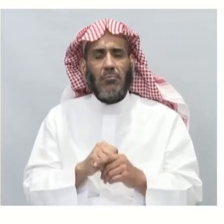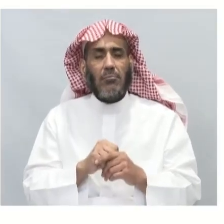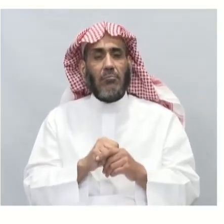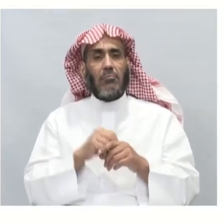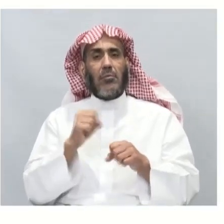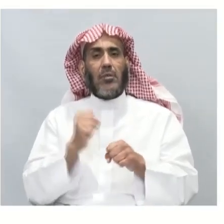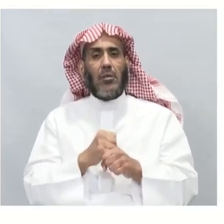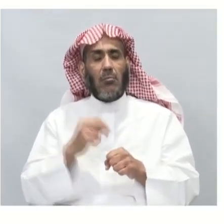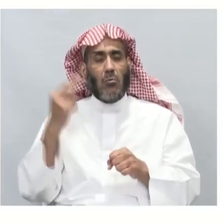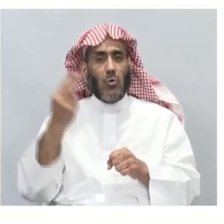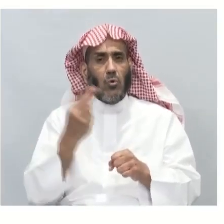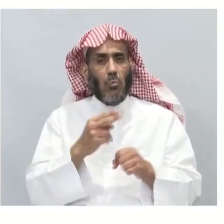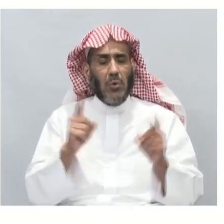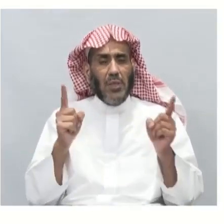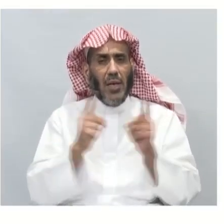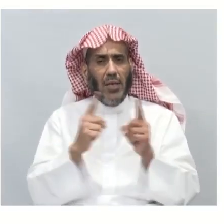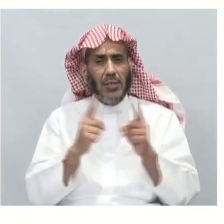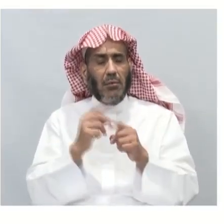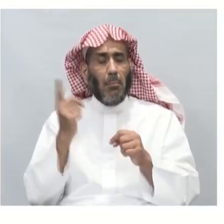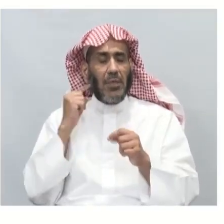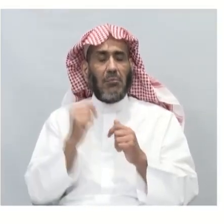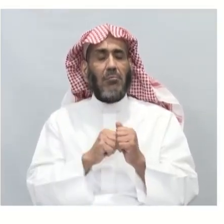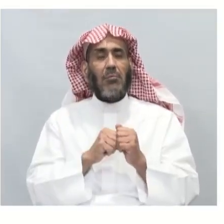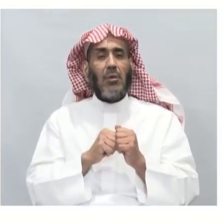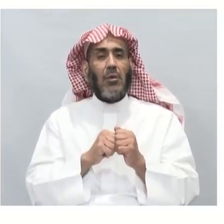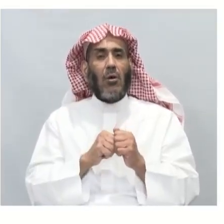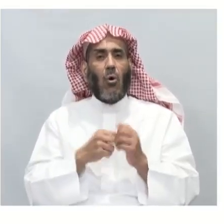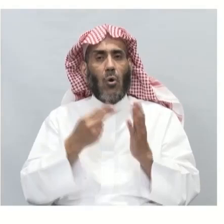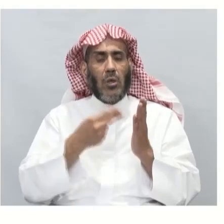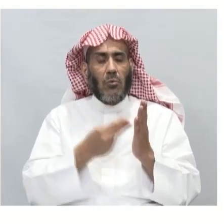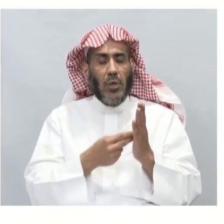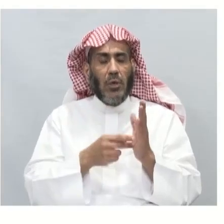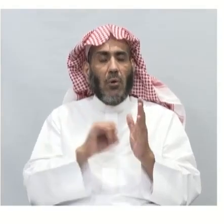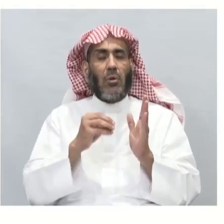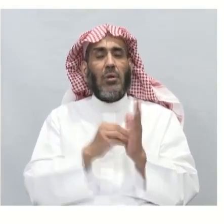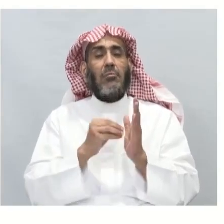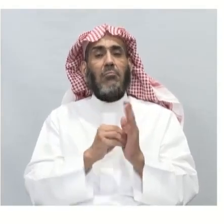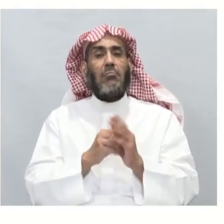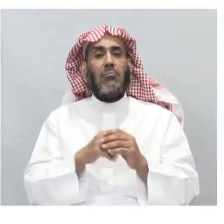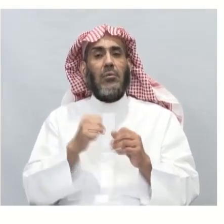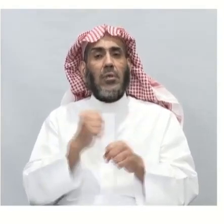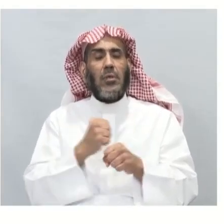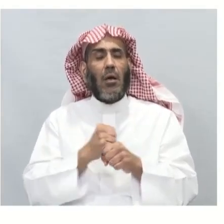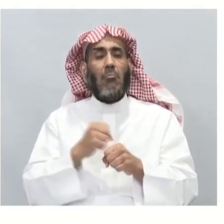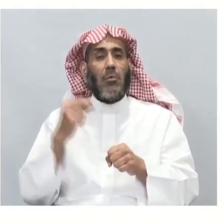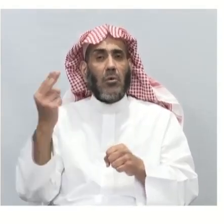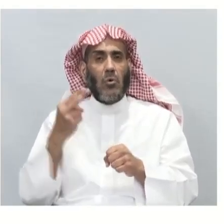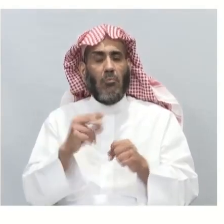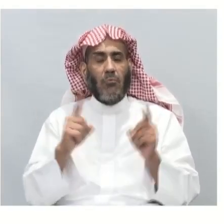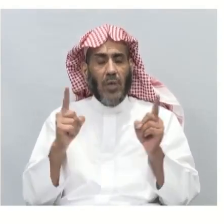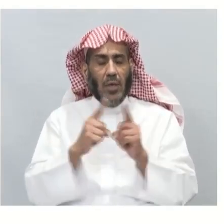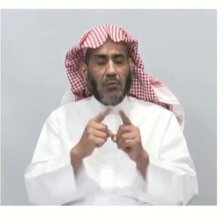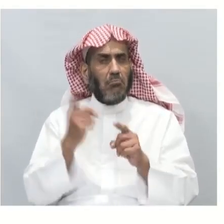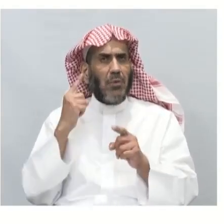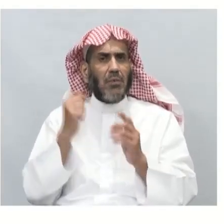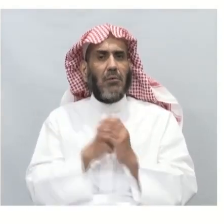تستخدم الرسوم لتلخيص ما تسمع وتدوين ملحوظات عليه استخدام الرسوم في تلخيص